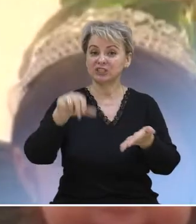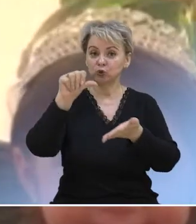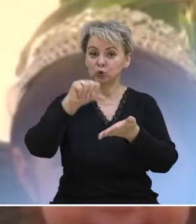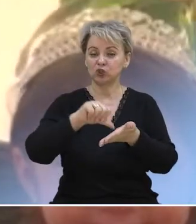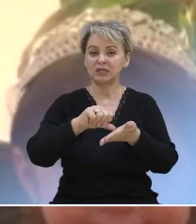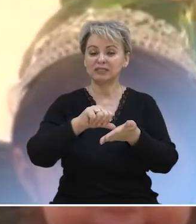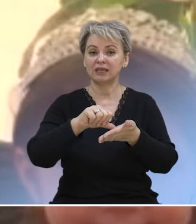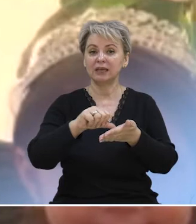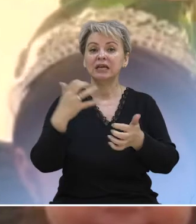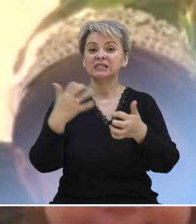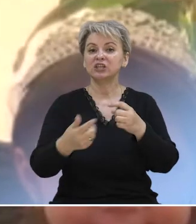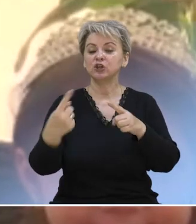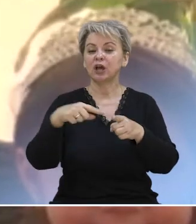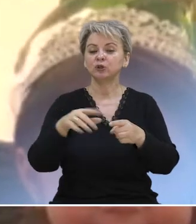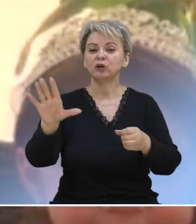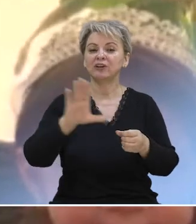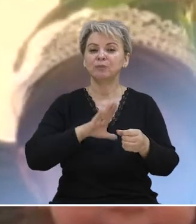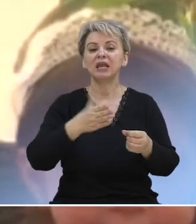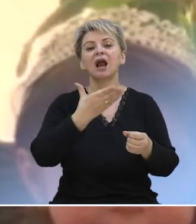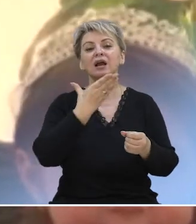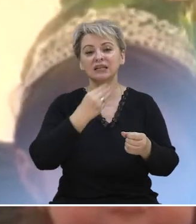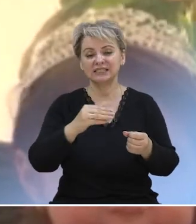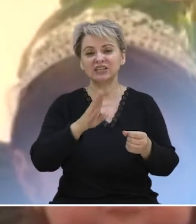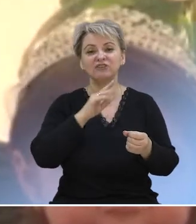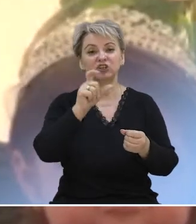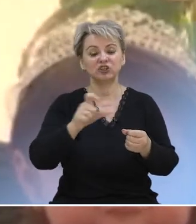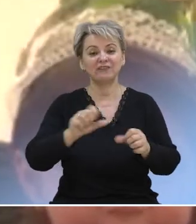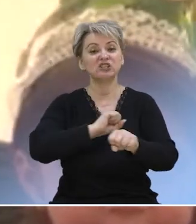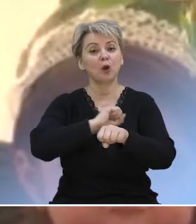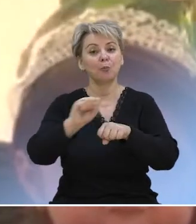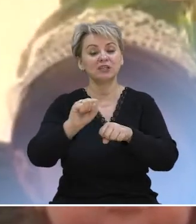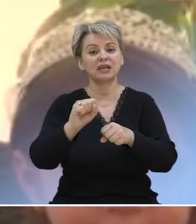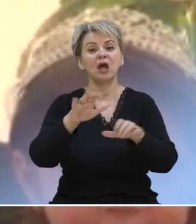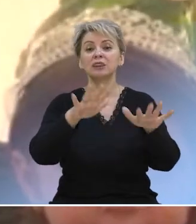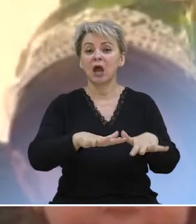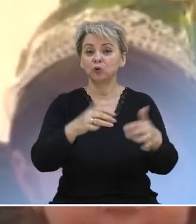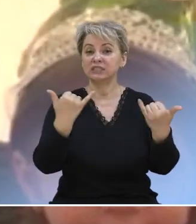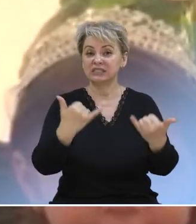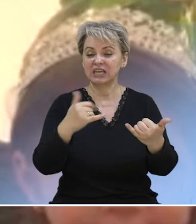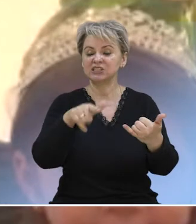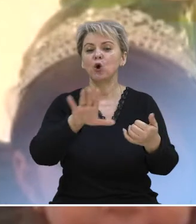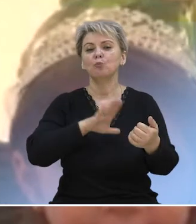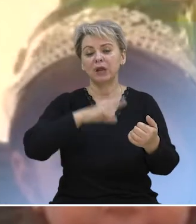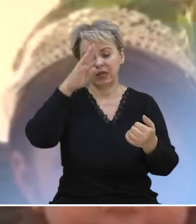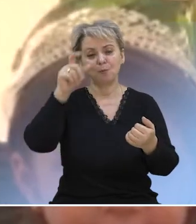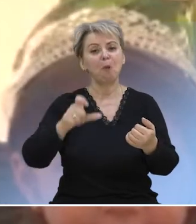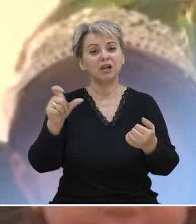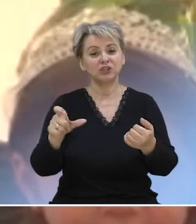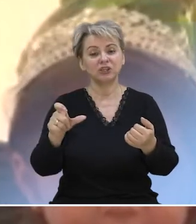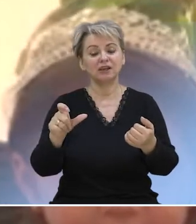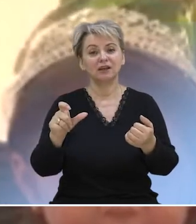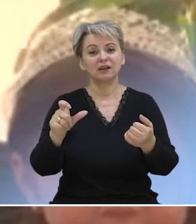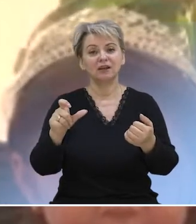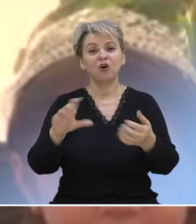30 участников, среди которых были красивые девочки. Победительницы находятся сегодня здесь. Были и